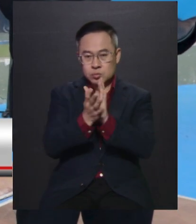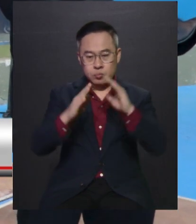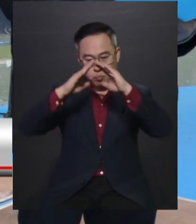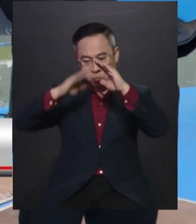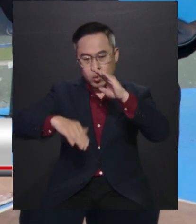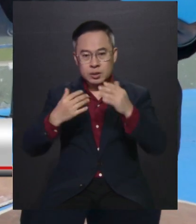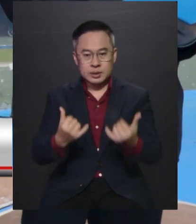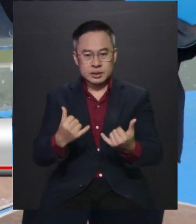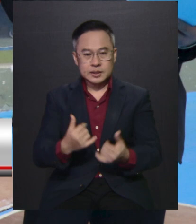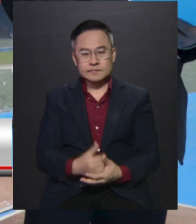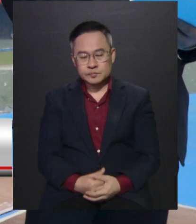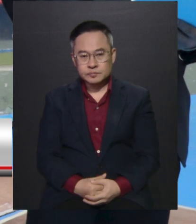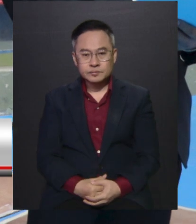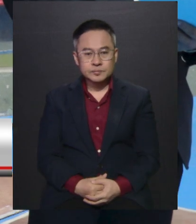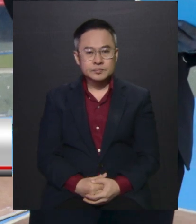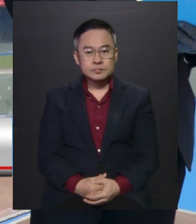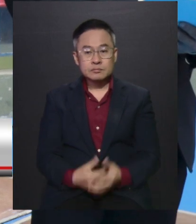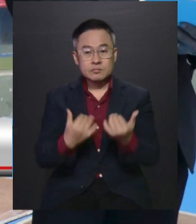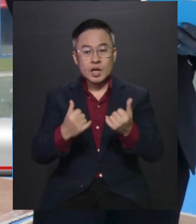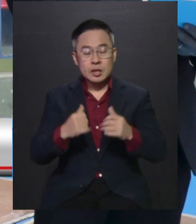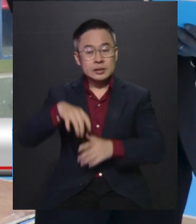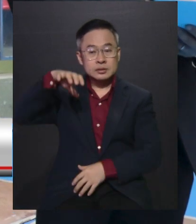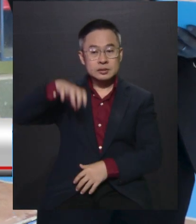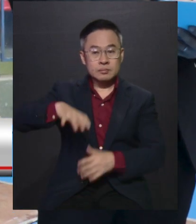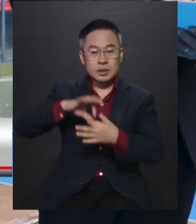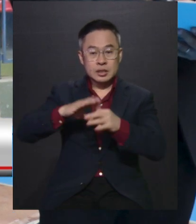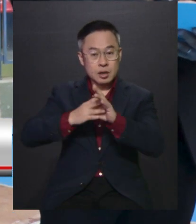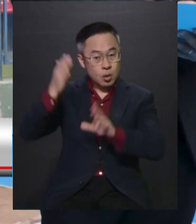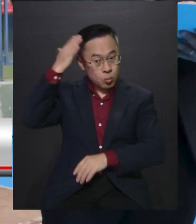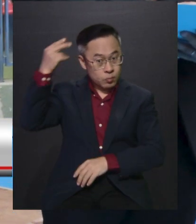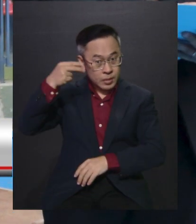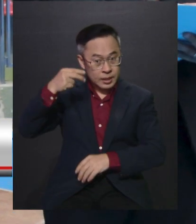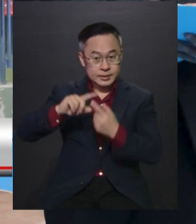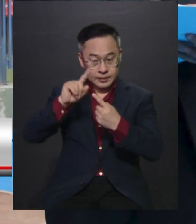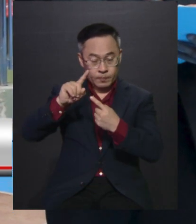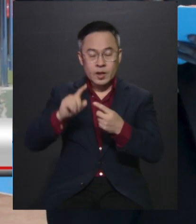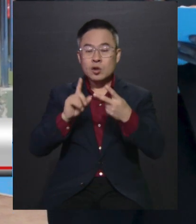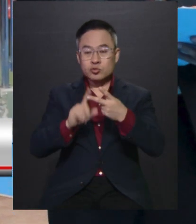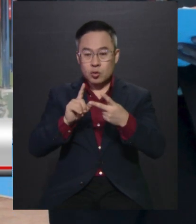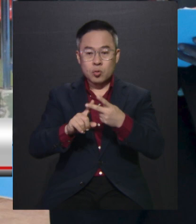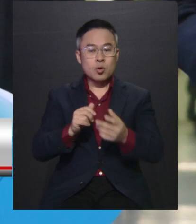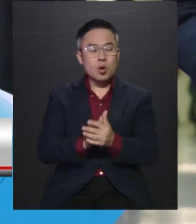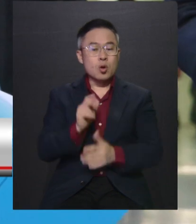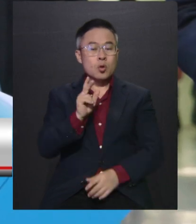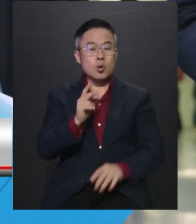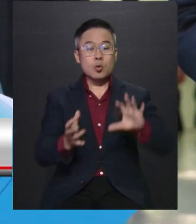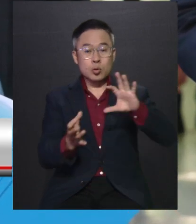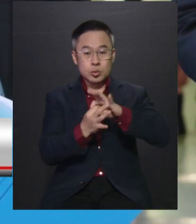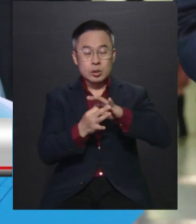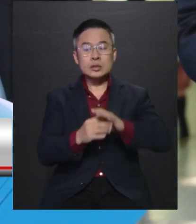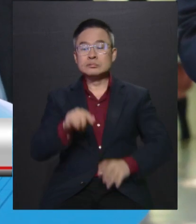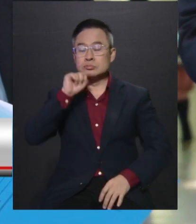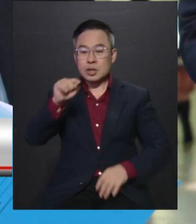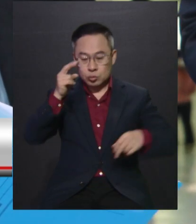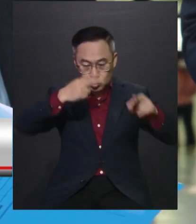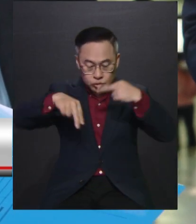ครั้งนี้ด้วยนะคะนอกจากนี้นอกจากอินดอร์สเตเดียมหัวหมากแล้วการกีฬาแห่งประเทศไทยก็เลยถือโอกาสนี้นะคะเช็คความปลอดภัย